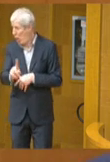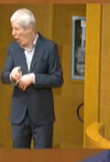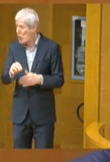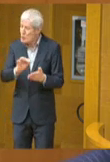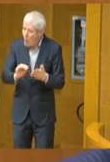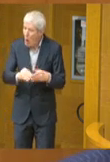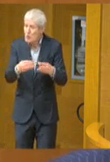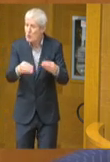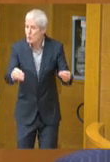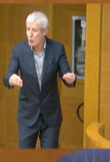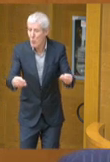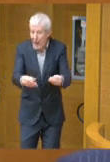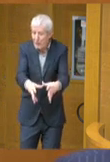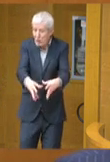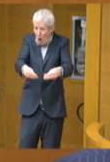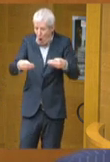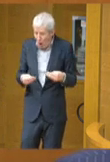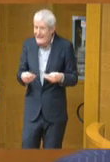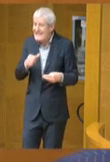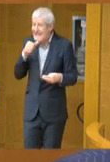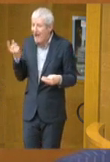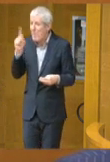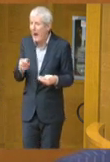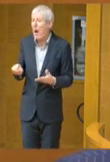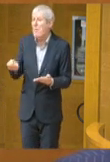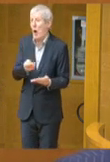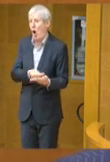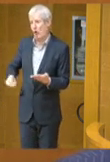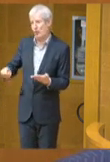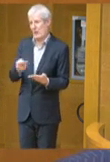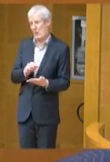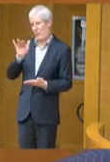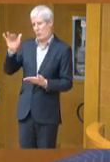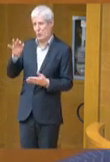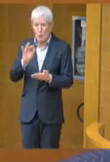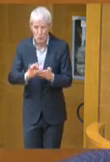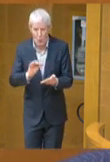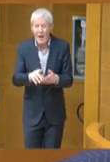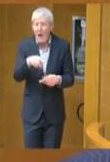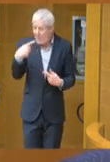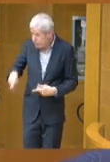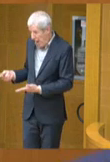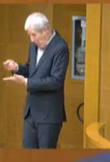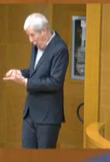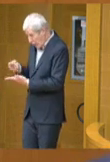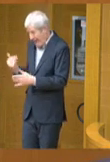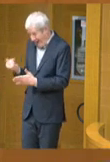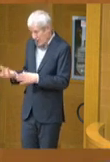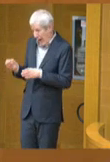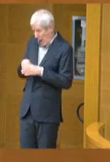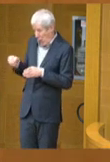che consente di progettare un futuro. Allora, tutti questi progetti che facilitano l'inclusione sono progetti nei quali